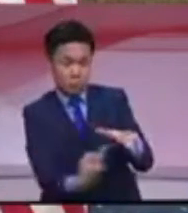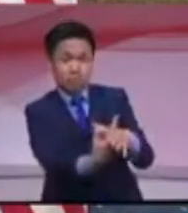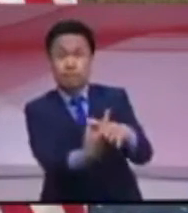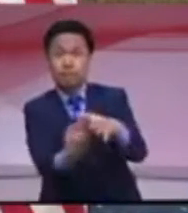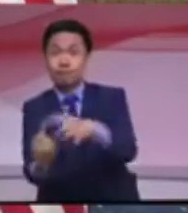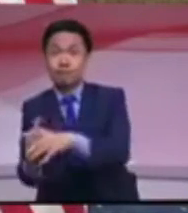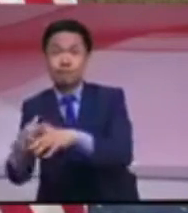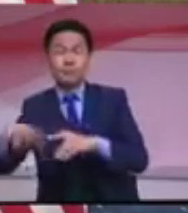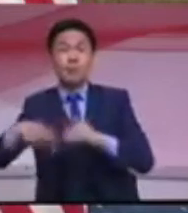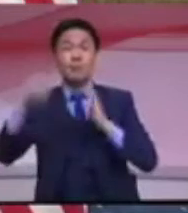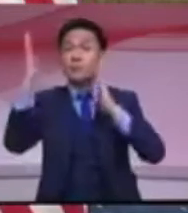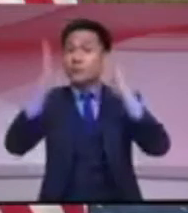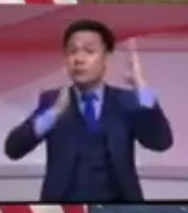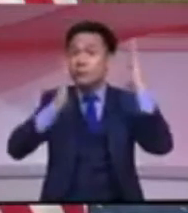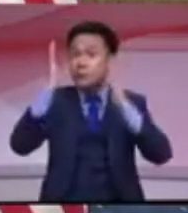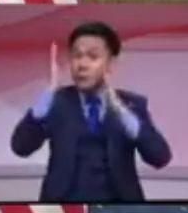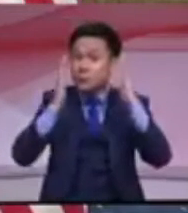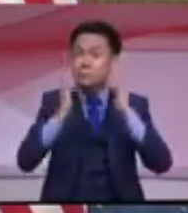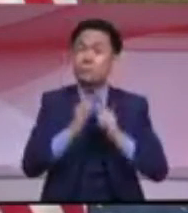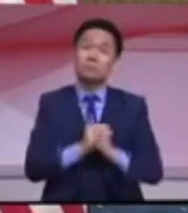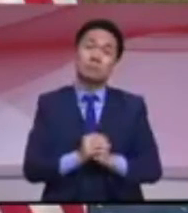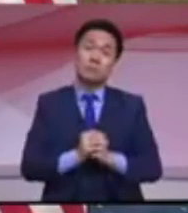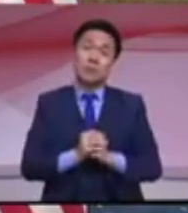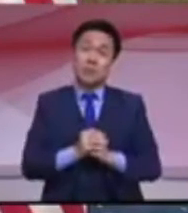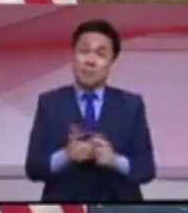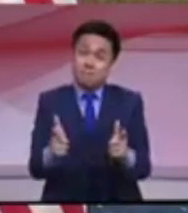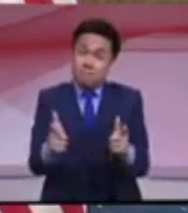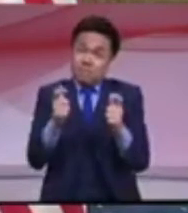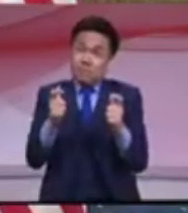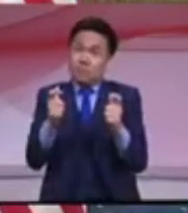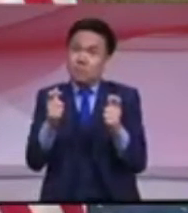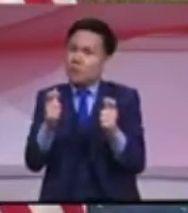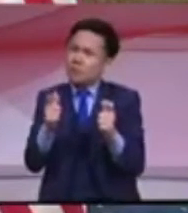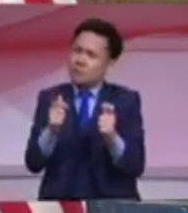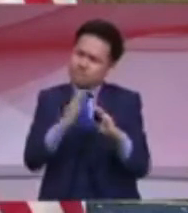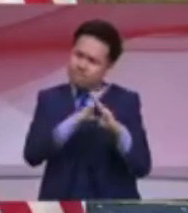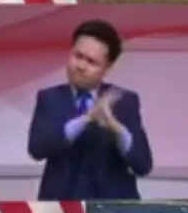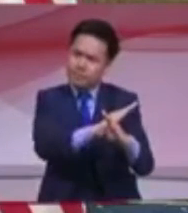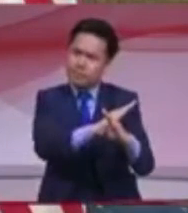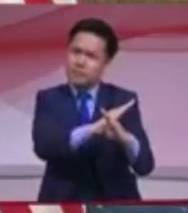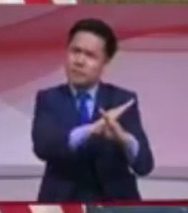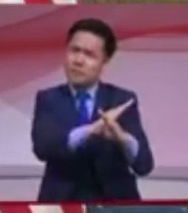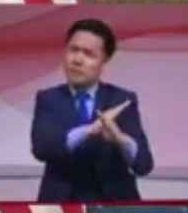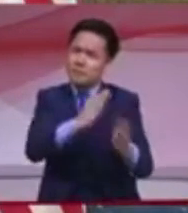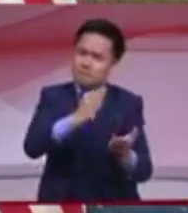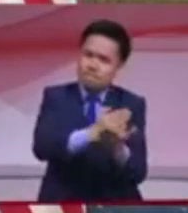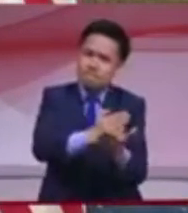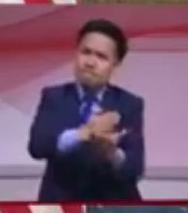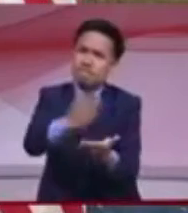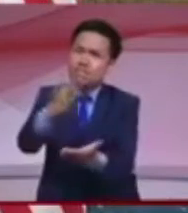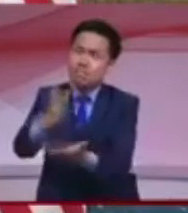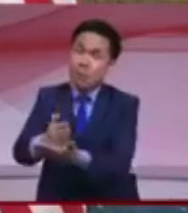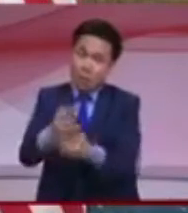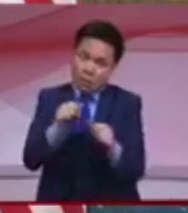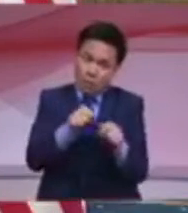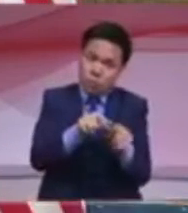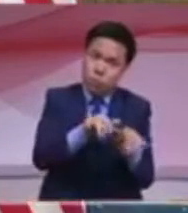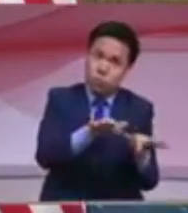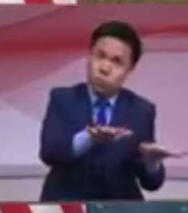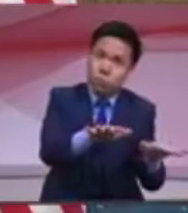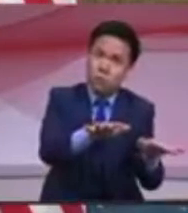di negara kita dan mengambil tindakan segera untuk menghalang jangkitan di dalam